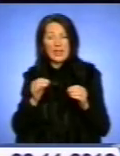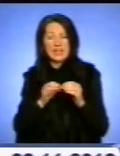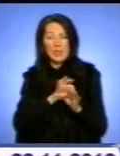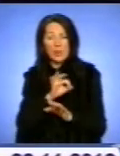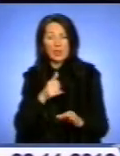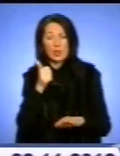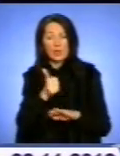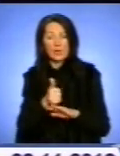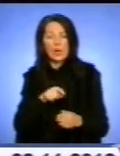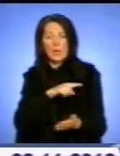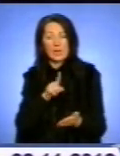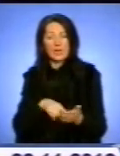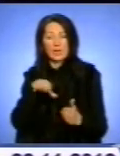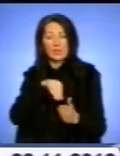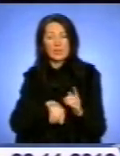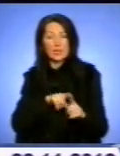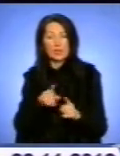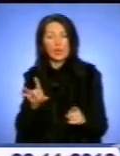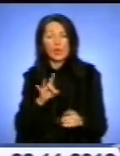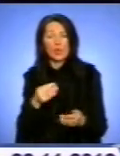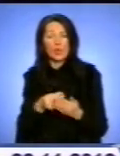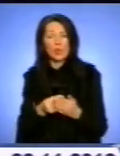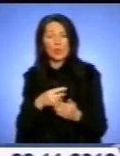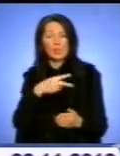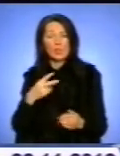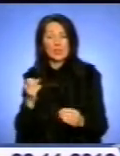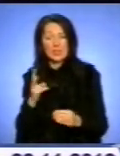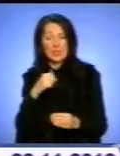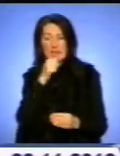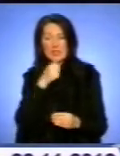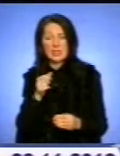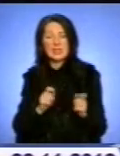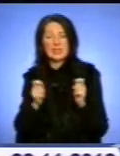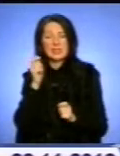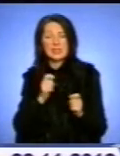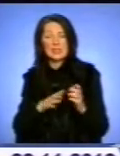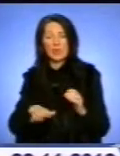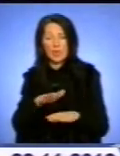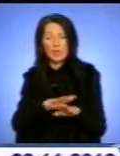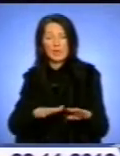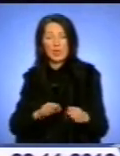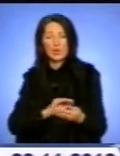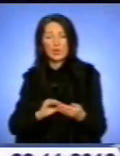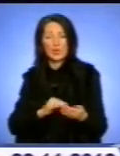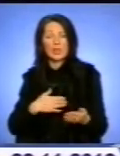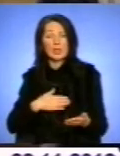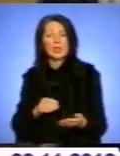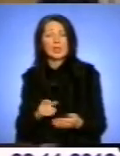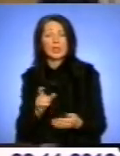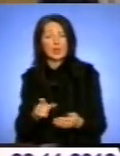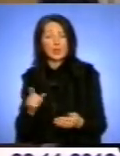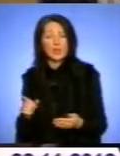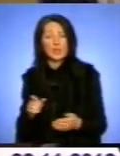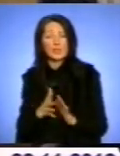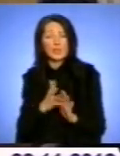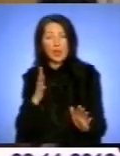– внесення змін до районного бюджету на 2012 рік. Із сесійної зали сюжет наших кореспондентів.